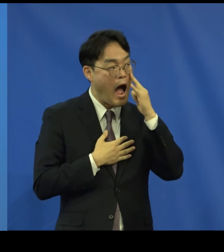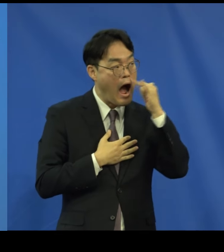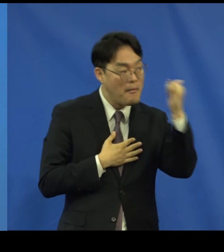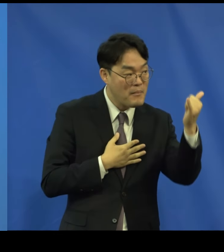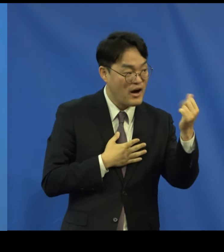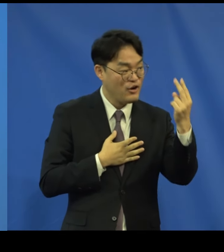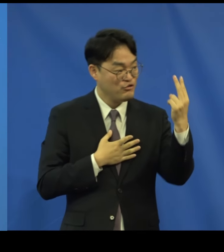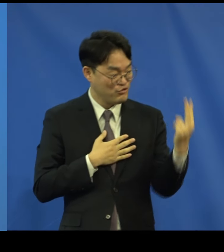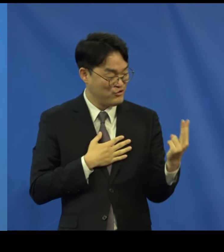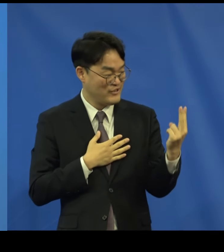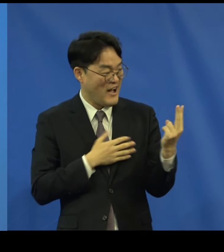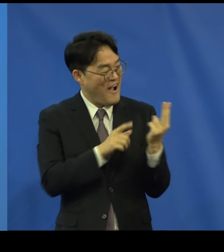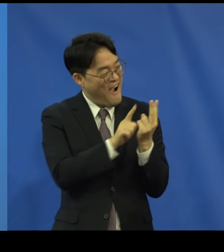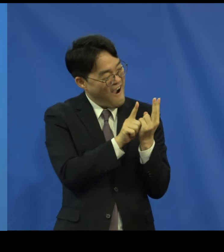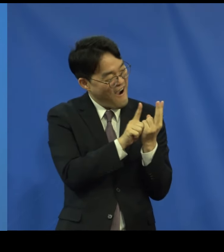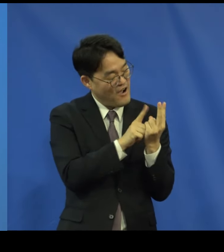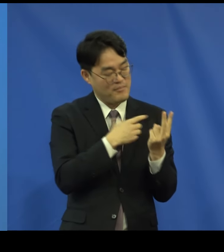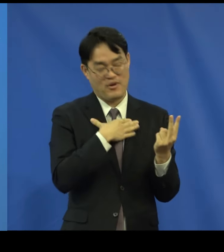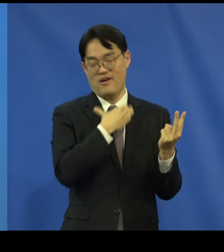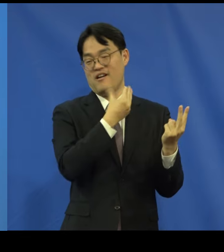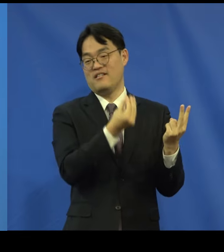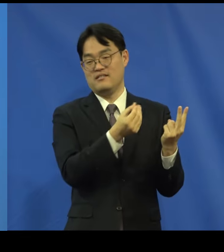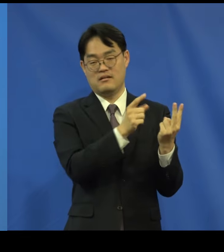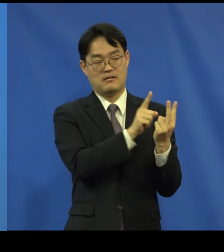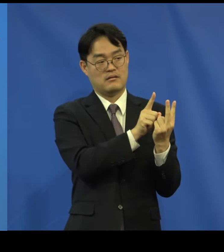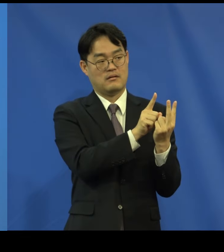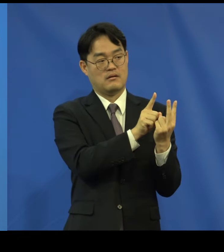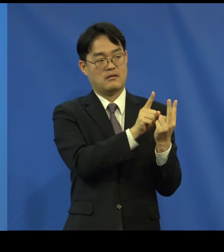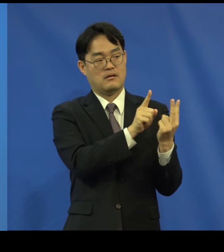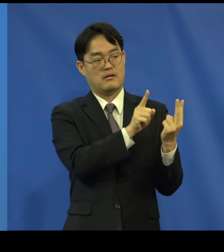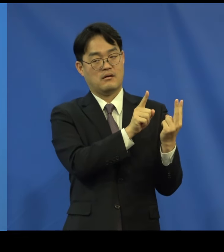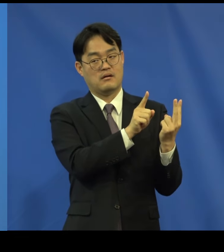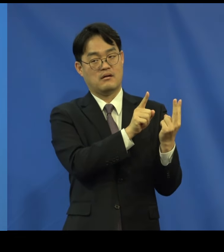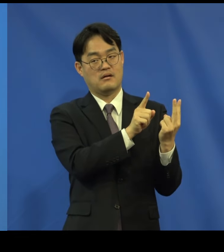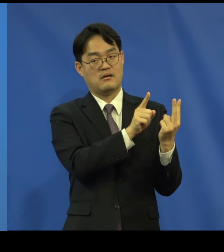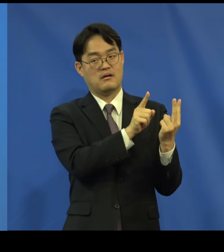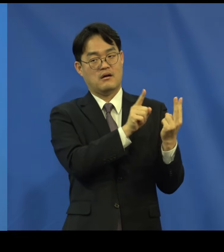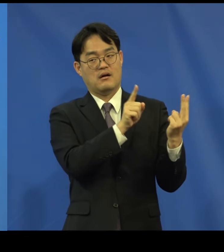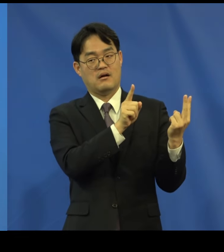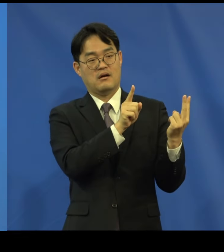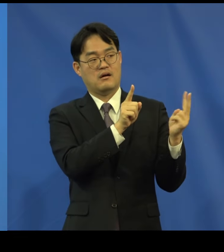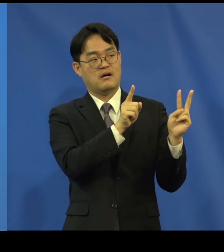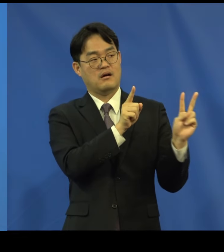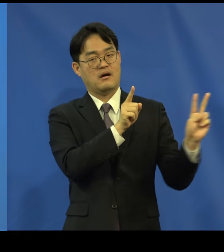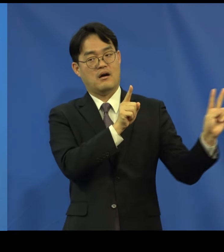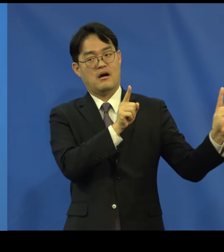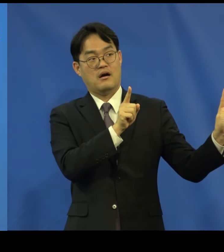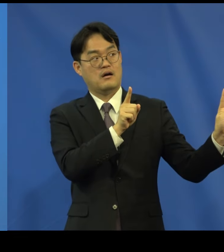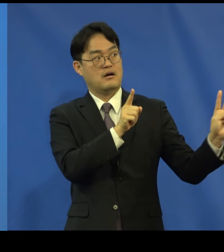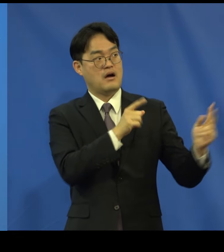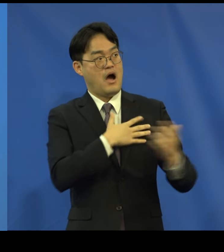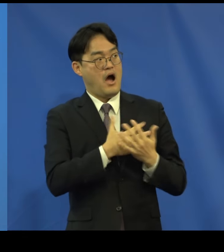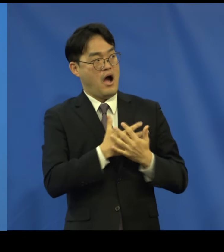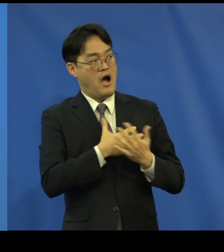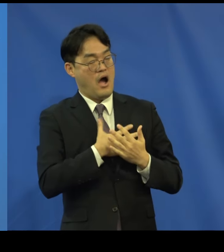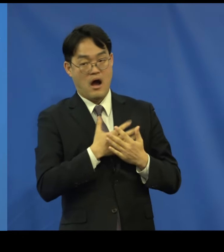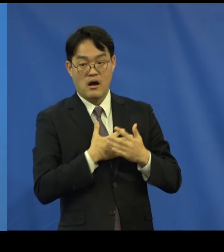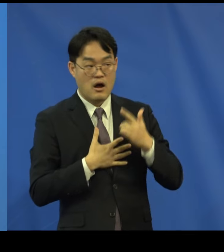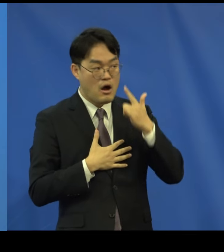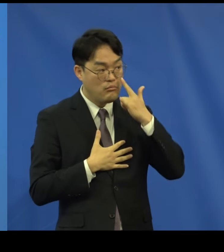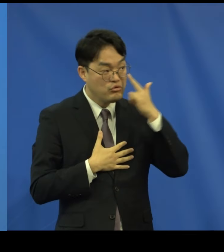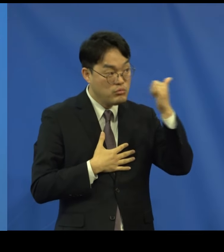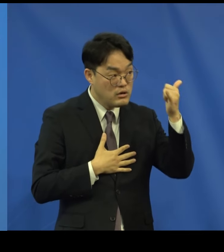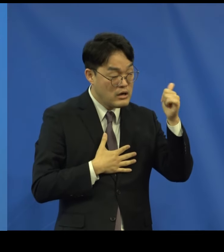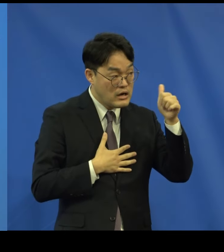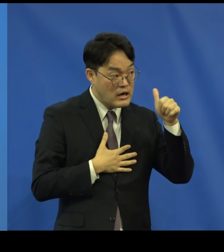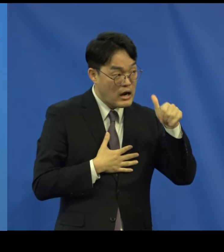시작할 때, 한 덩어리가 아니라는 걸 인식하는 때가 와요. 그런데 떨어지기는 하는데 이분이 오실지 다시 안 오실지에 대한